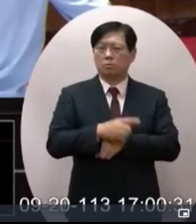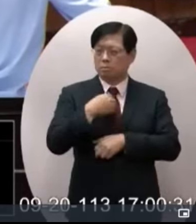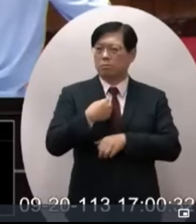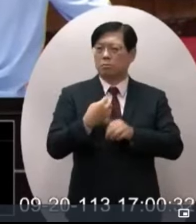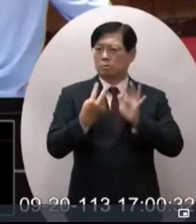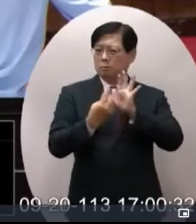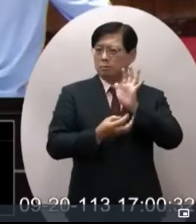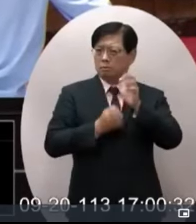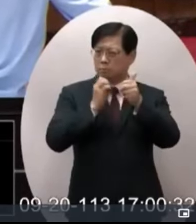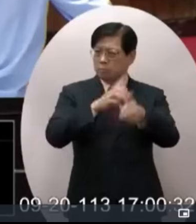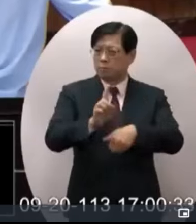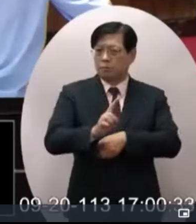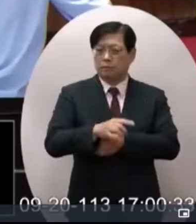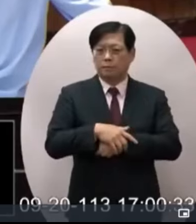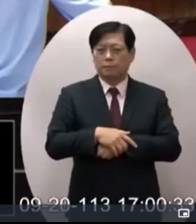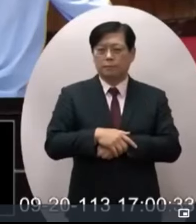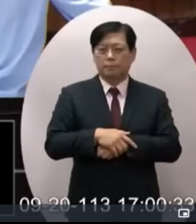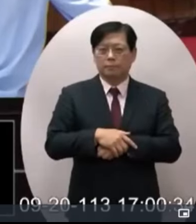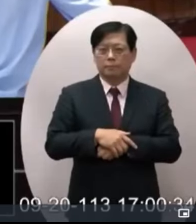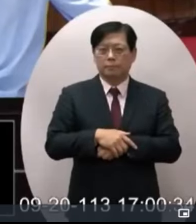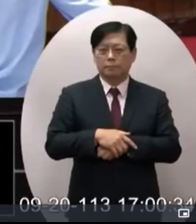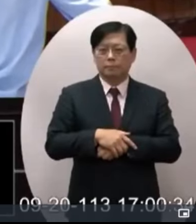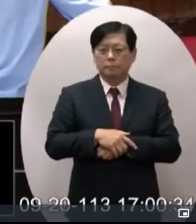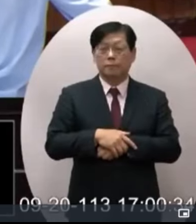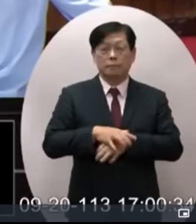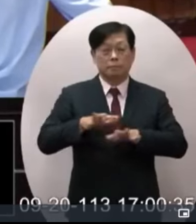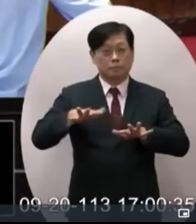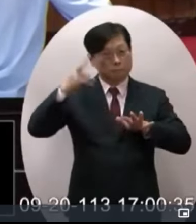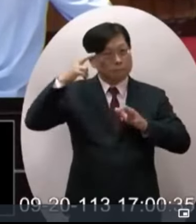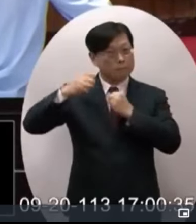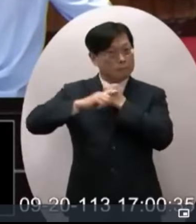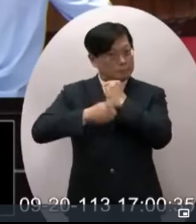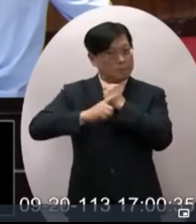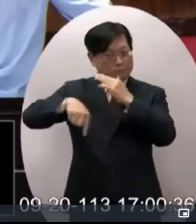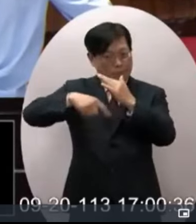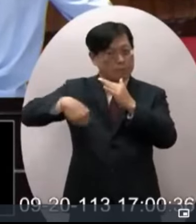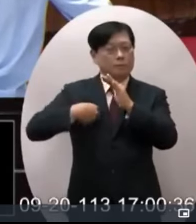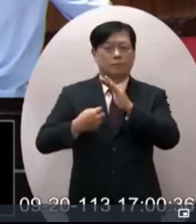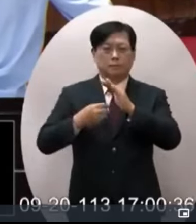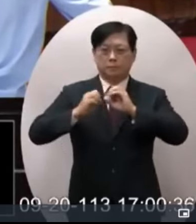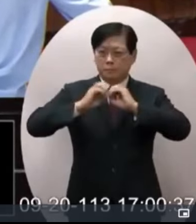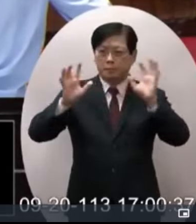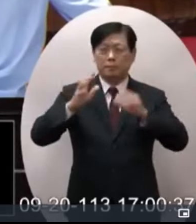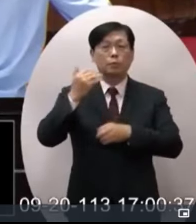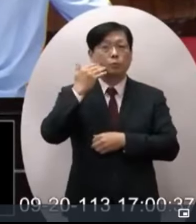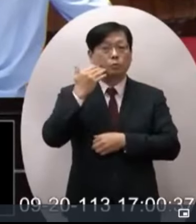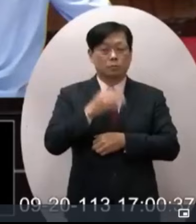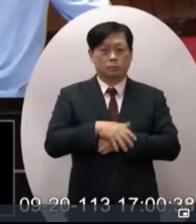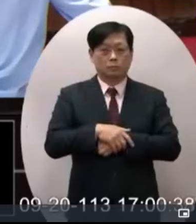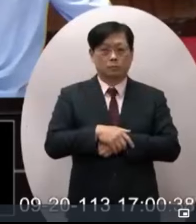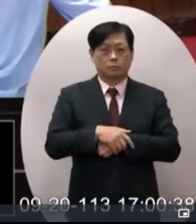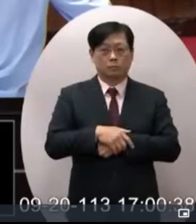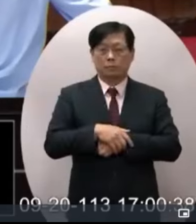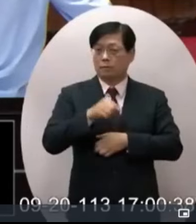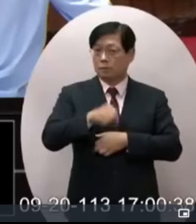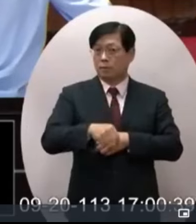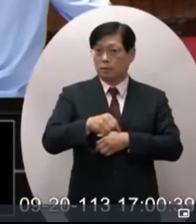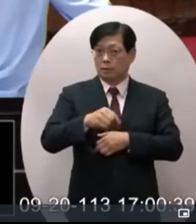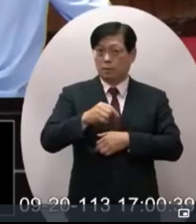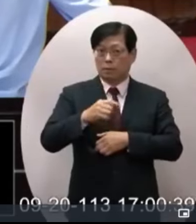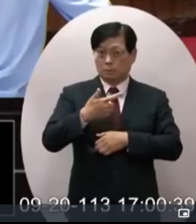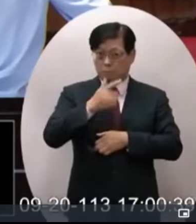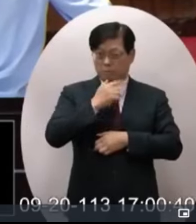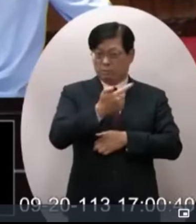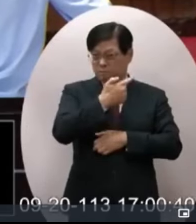明的是，因为在宪法法庭说，如果这个是不是犯